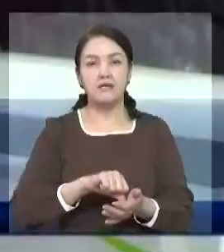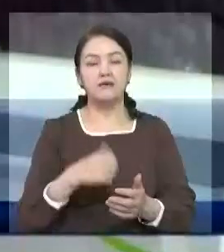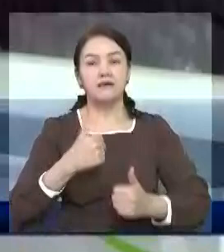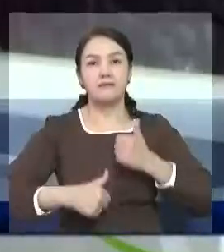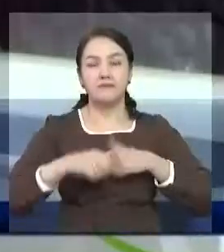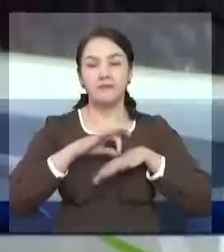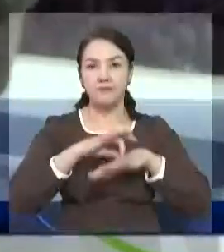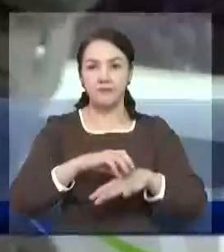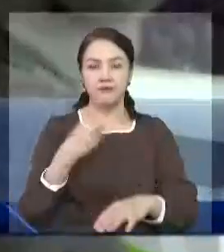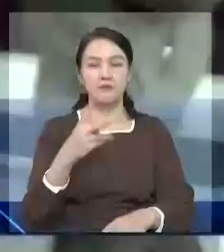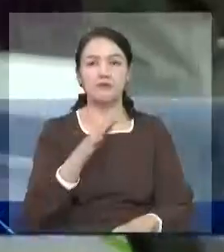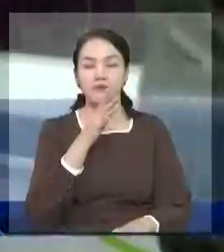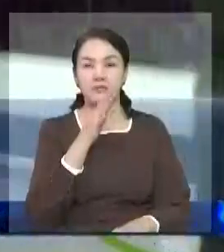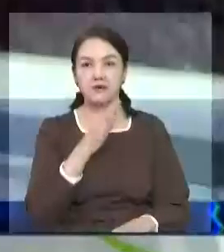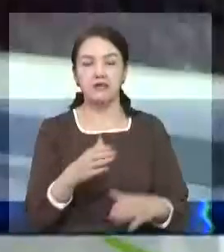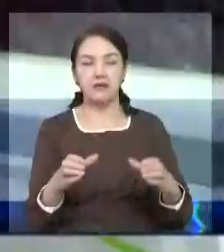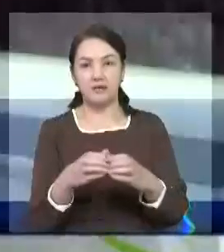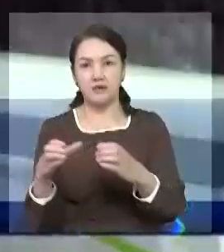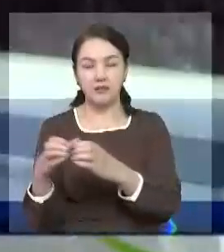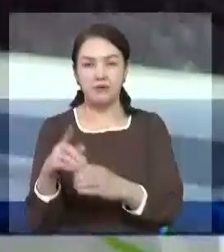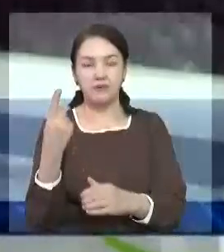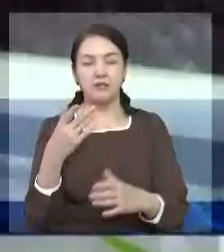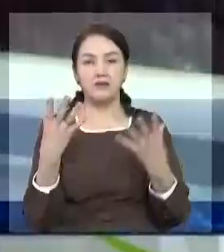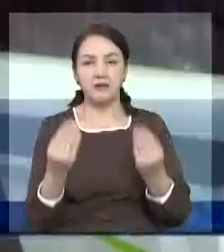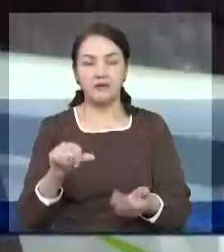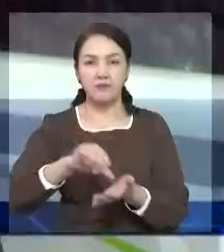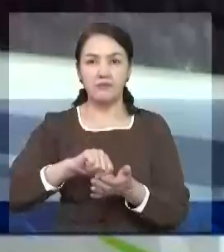Соревнования проводились в двух возрастных группах. В первый день выступали ребята